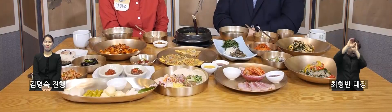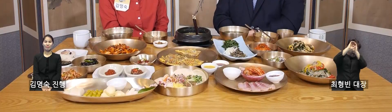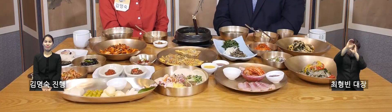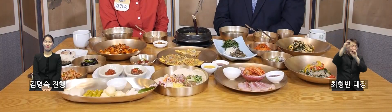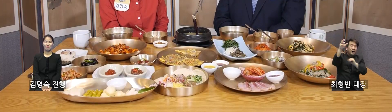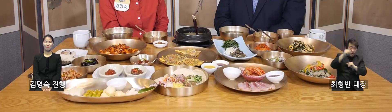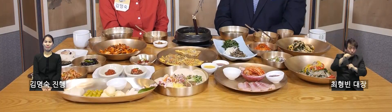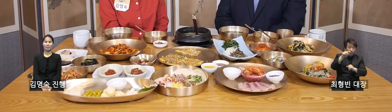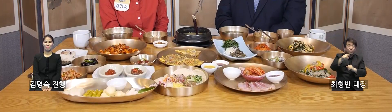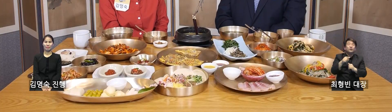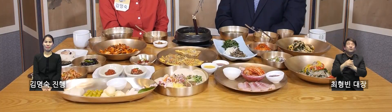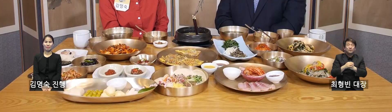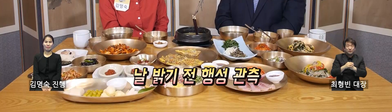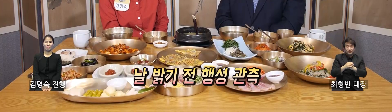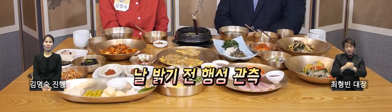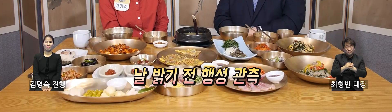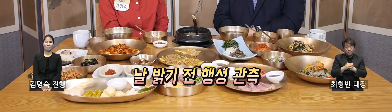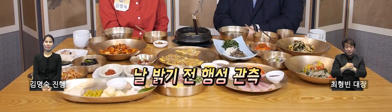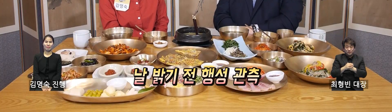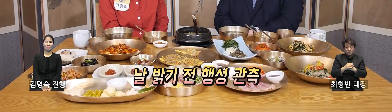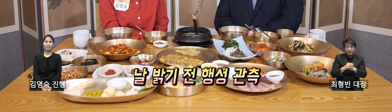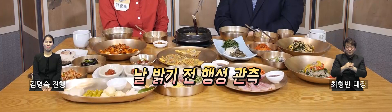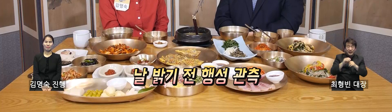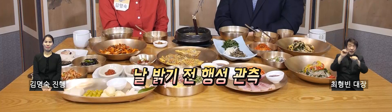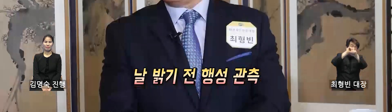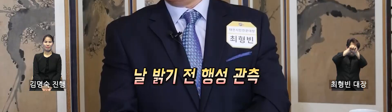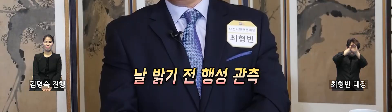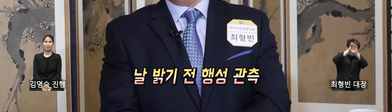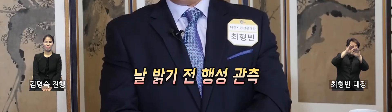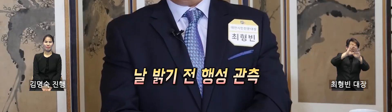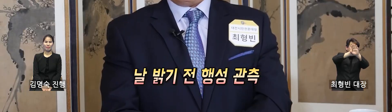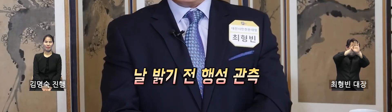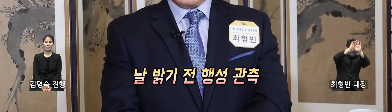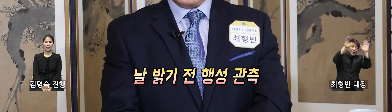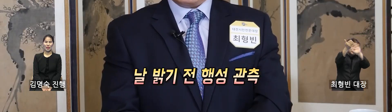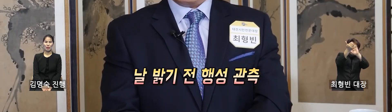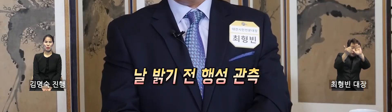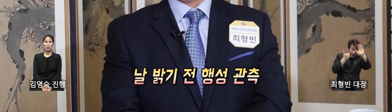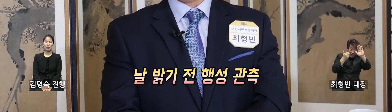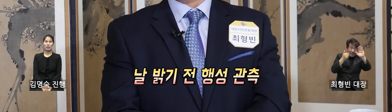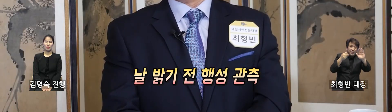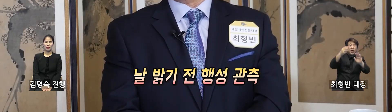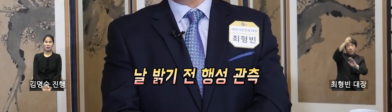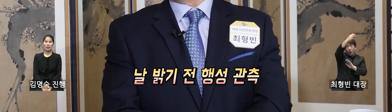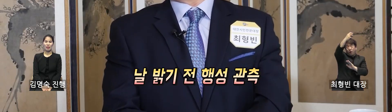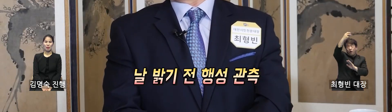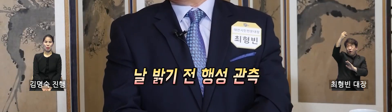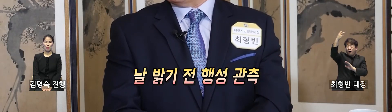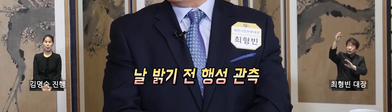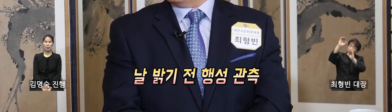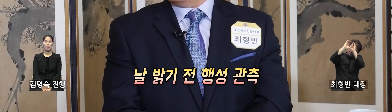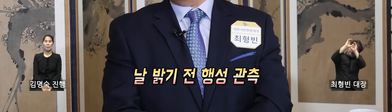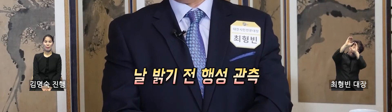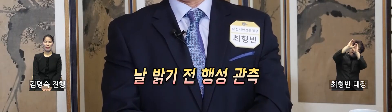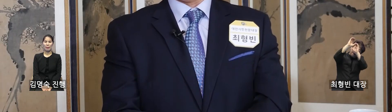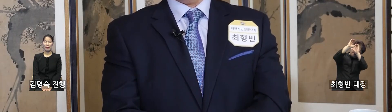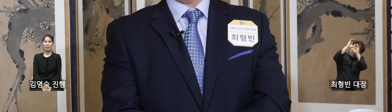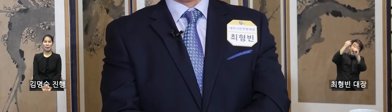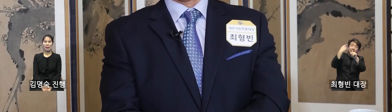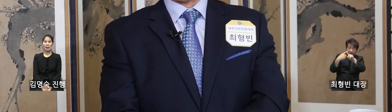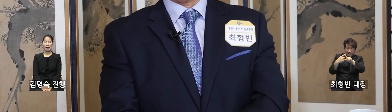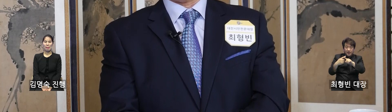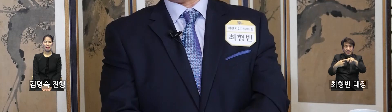그 대상들을 먼저 날이 밝아 기지 기 전에 어 행성도 보고 별도 보고 미리 보다가 아